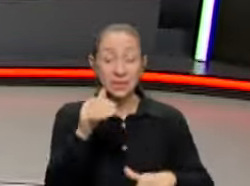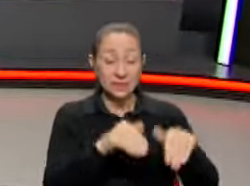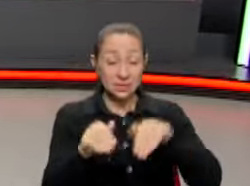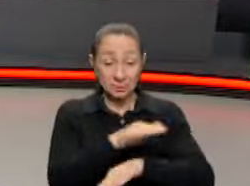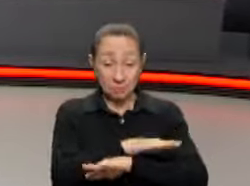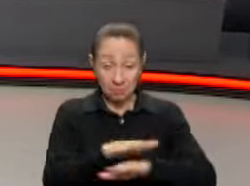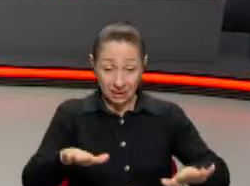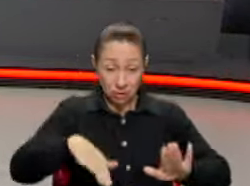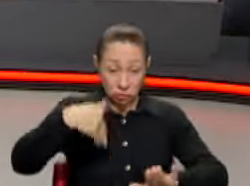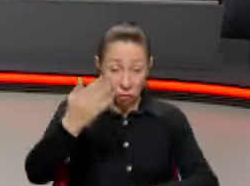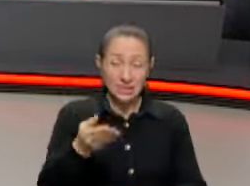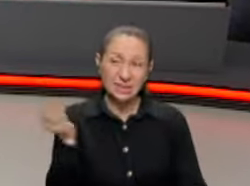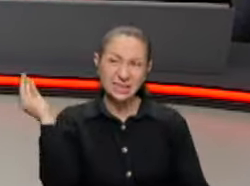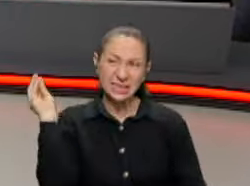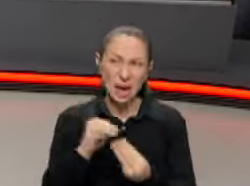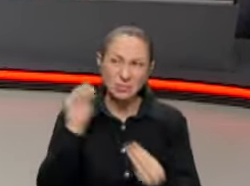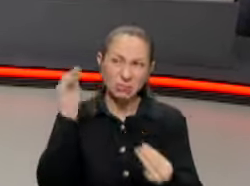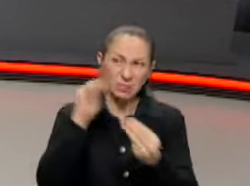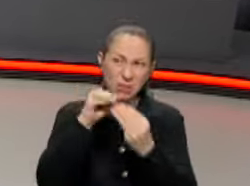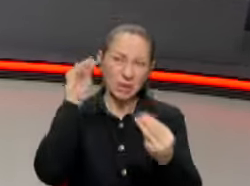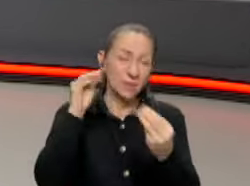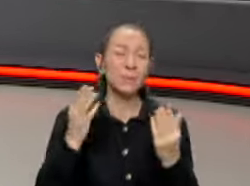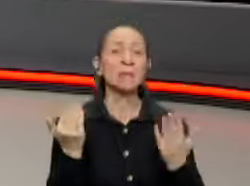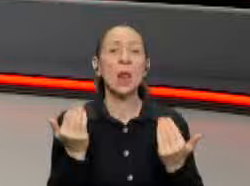Seçimden sonra zam yağmuru